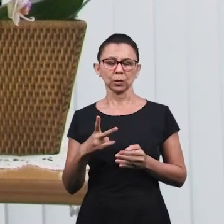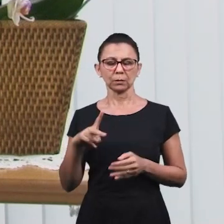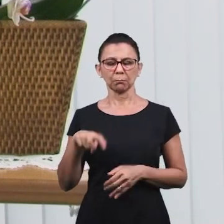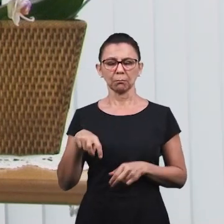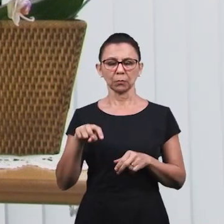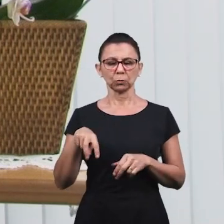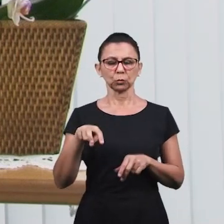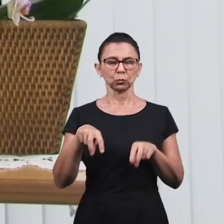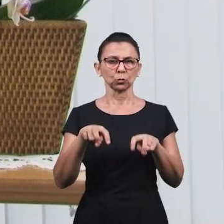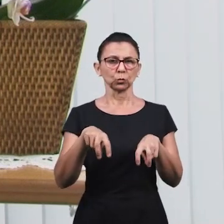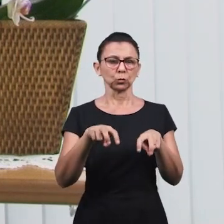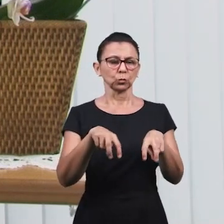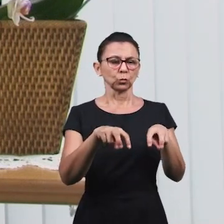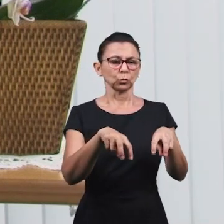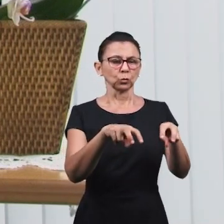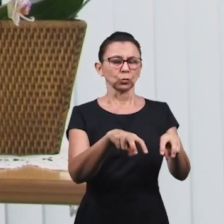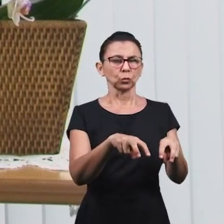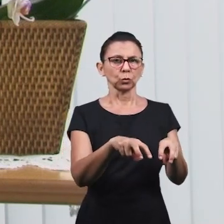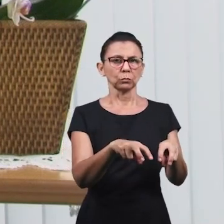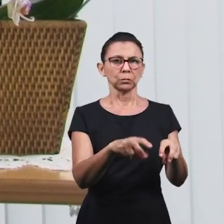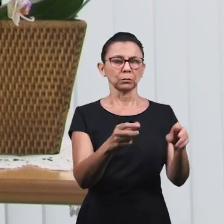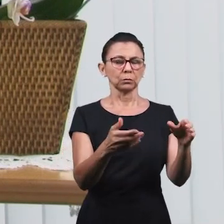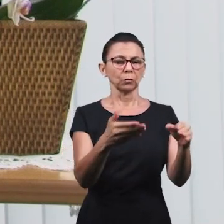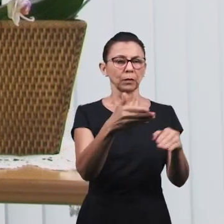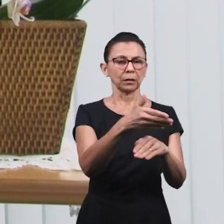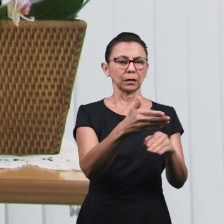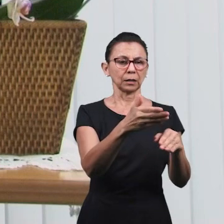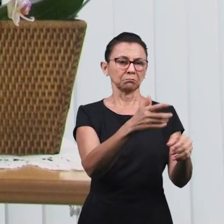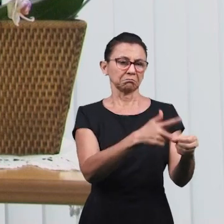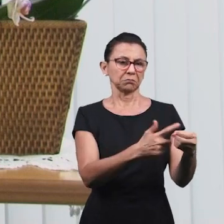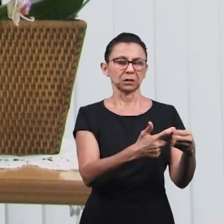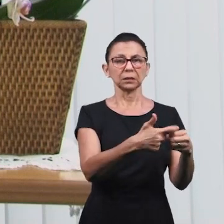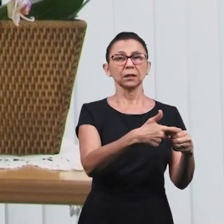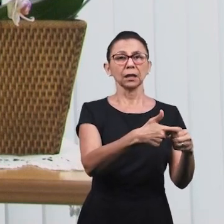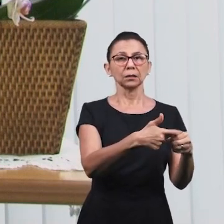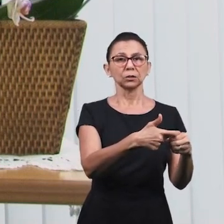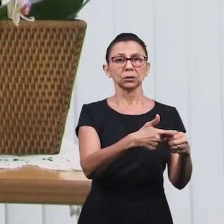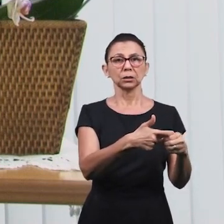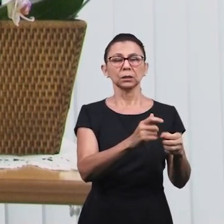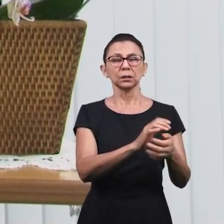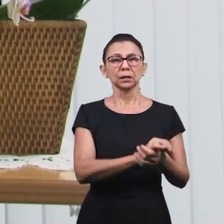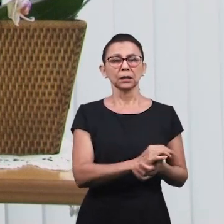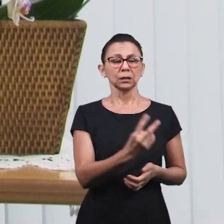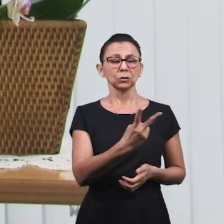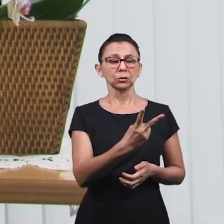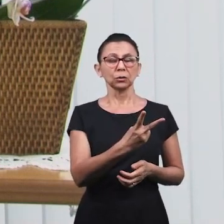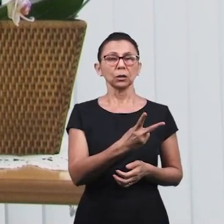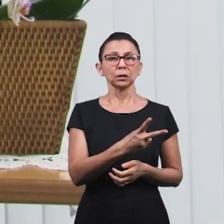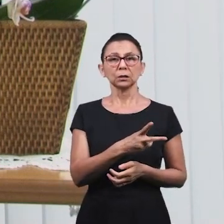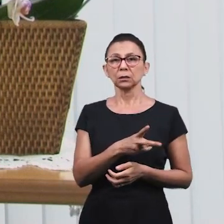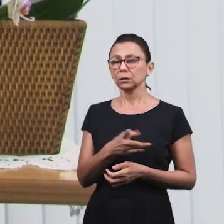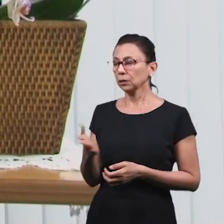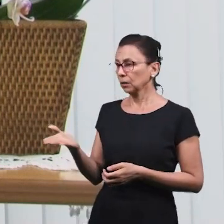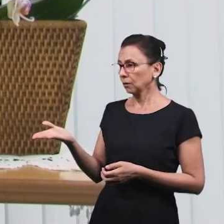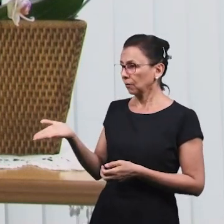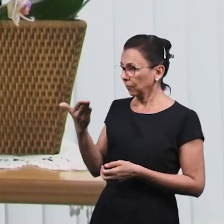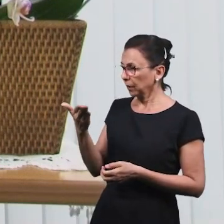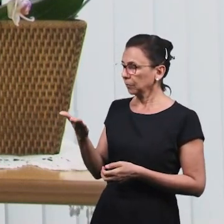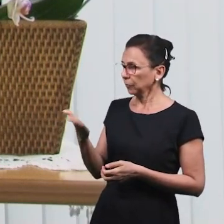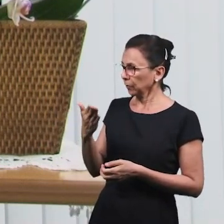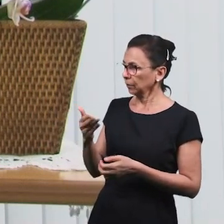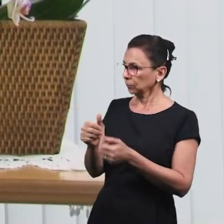où ils rentraient pour passer la nuit, les disciples invitaient Jésus pour passer avec